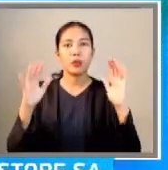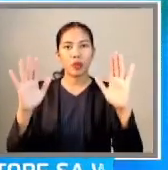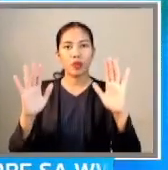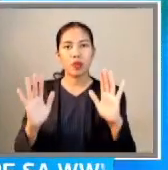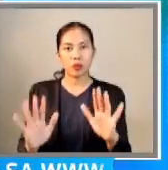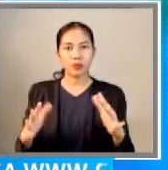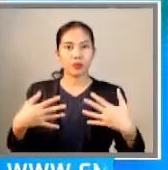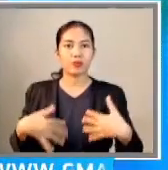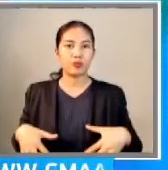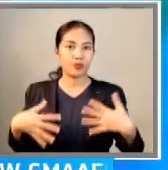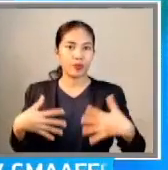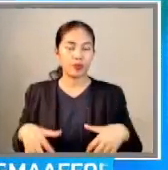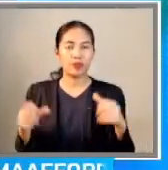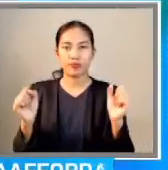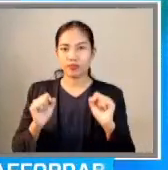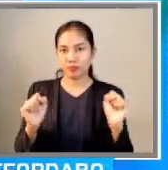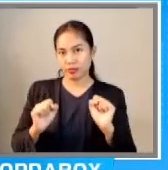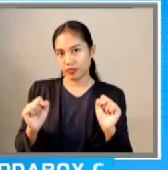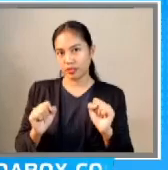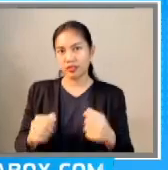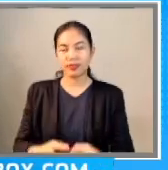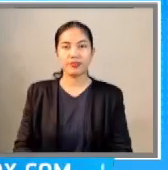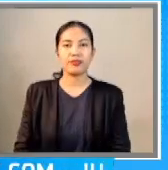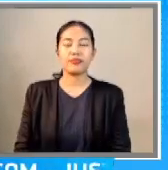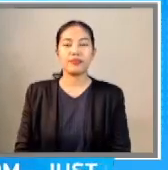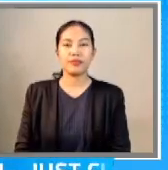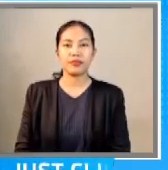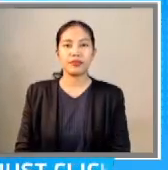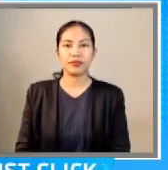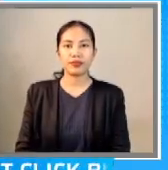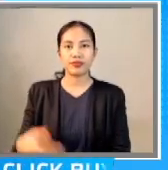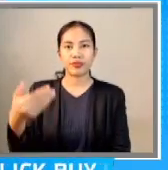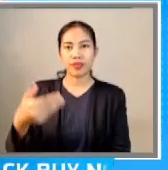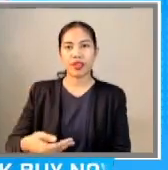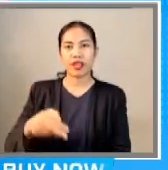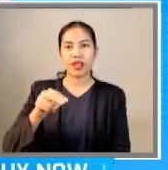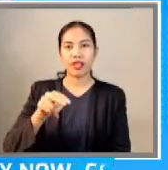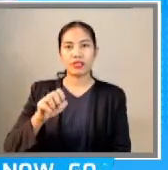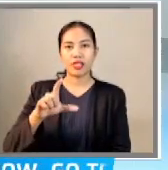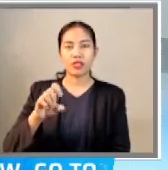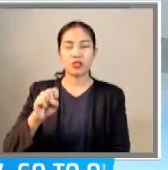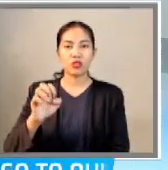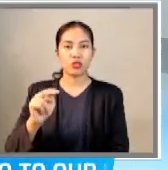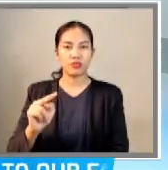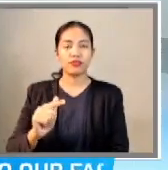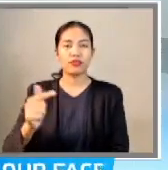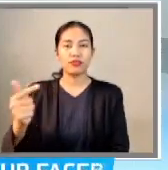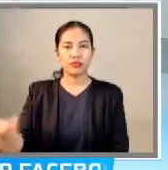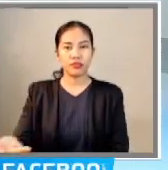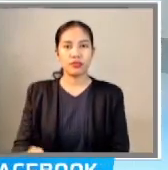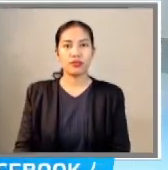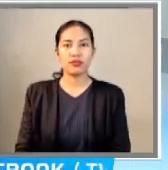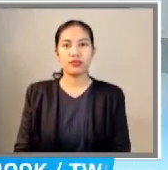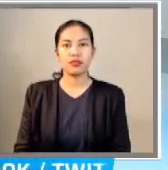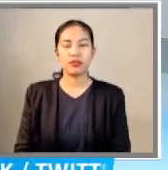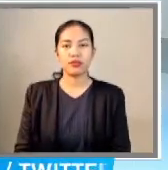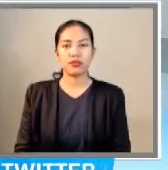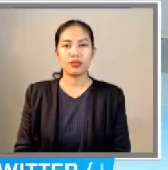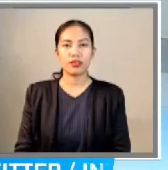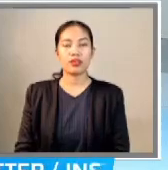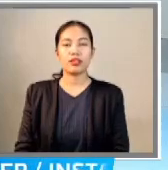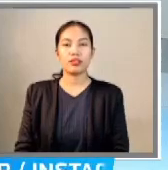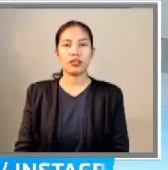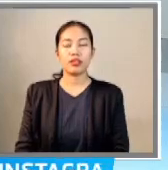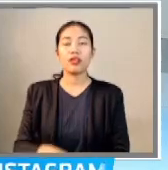outfit. Nelson Canlas, nagbabalita para sa GMA Integrated News. Balik bansa kahapon si